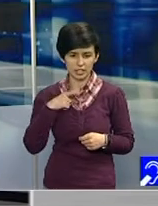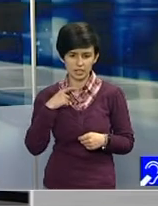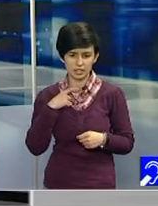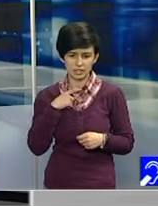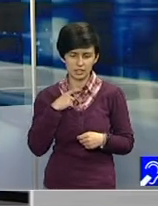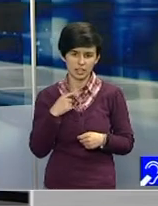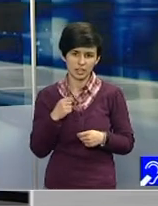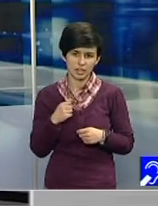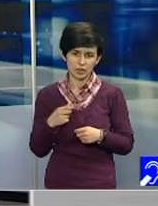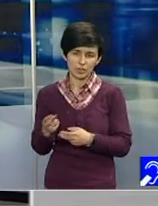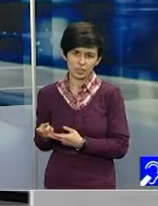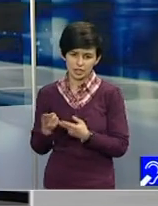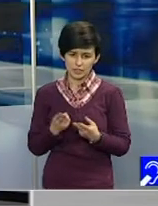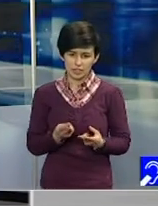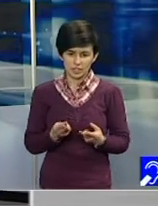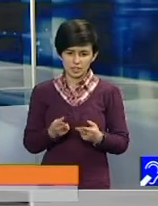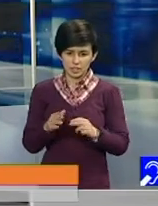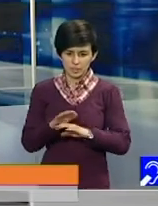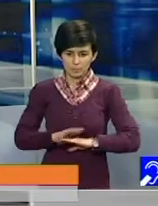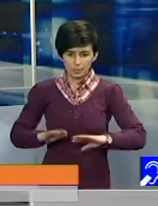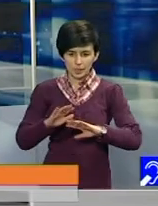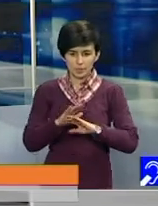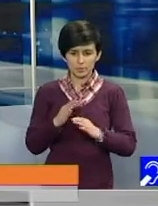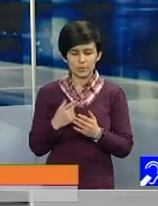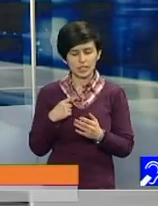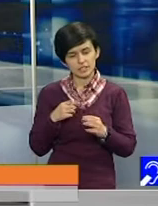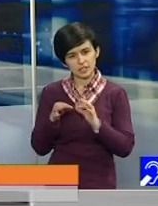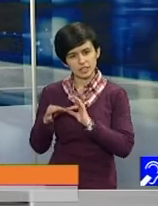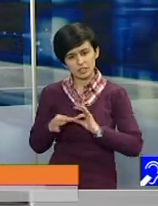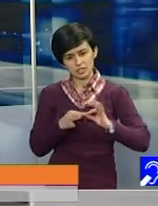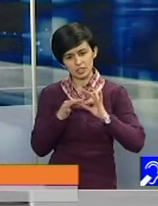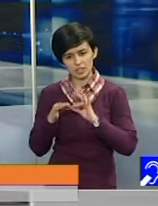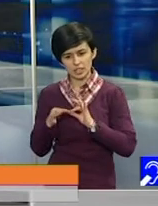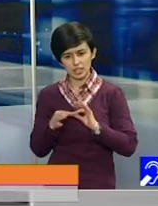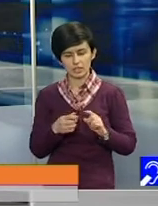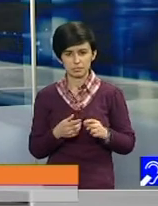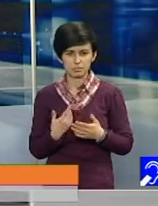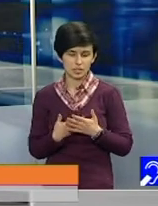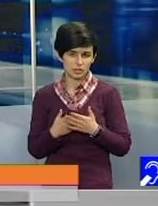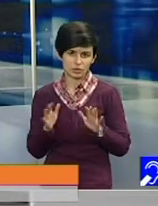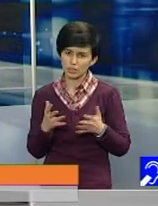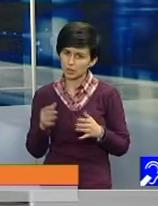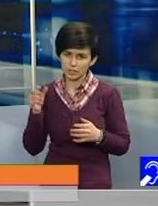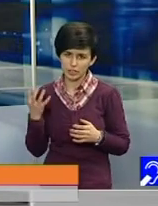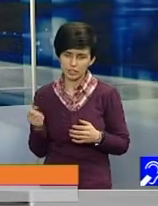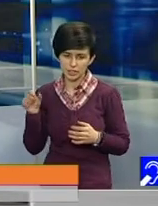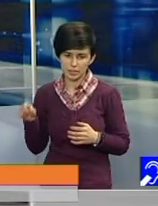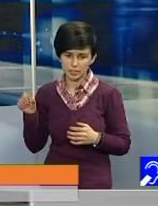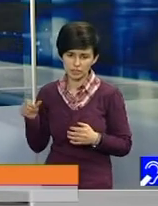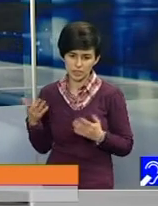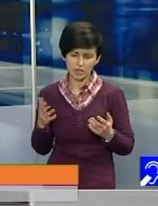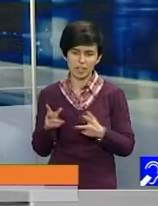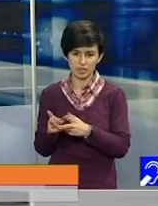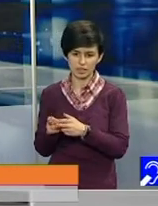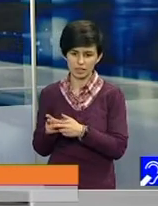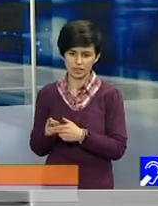acțiunea publicului larg de a fi solidari față de orice persoană care trece prin experiența grea a cancerului. Bandana, noi ne-am dorit